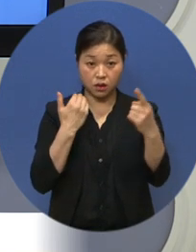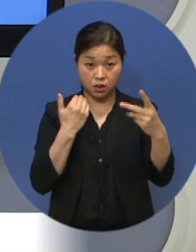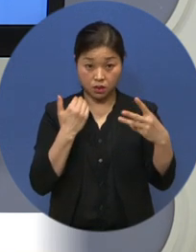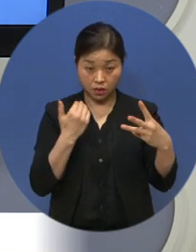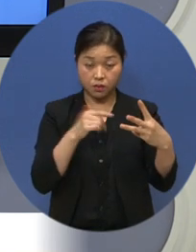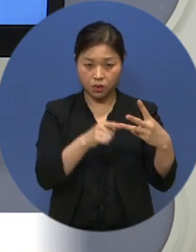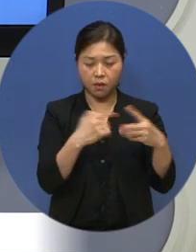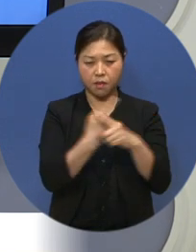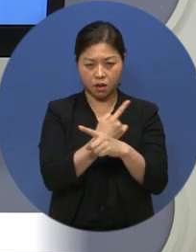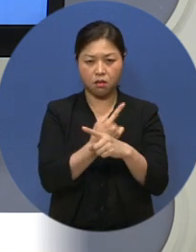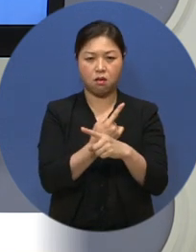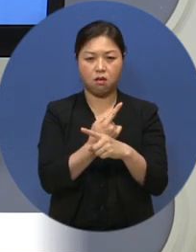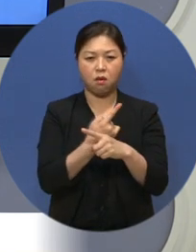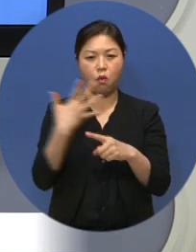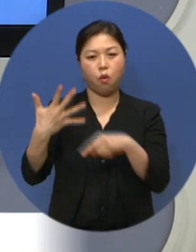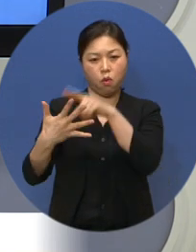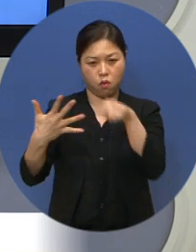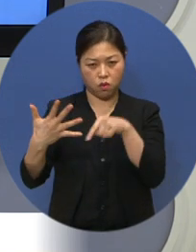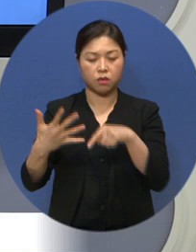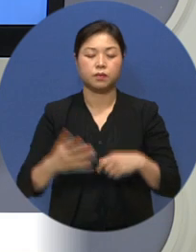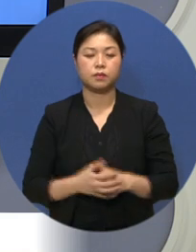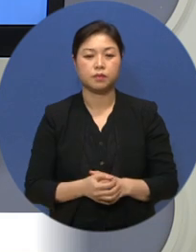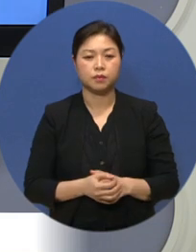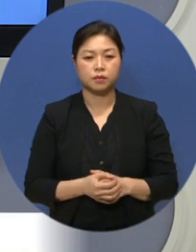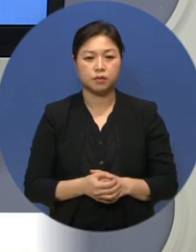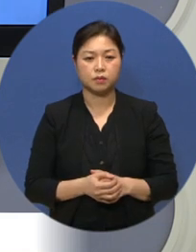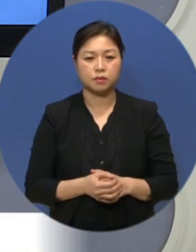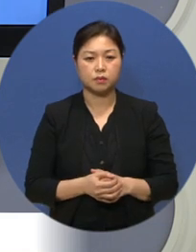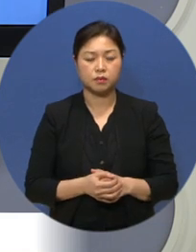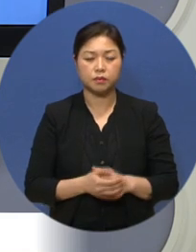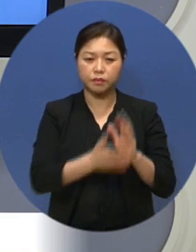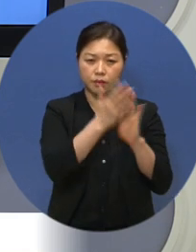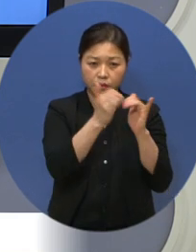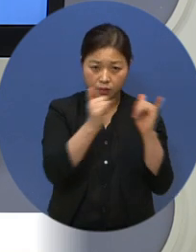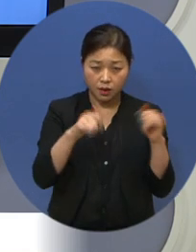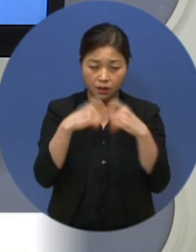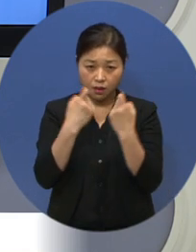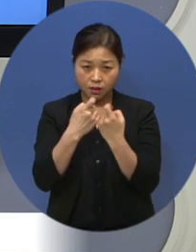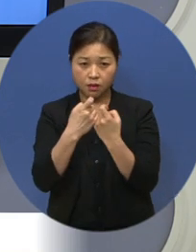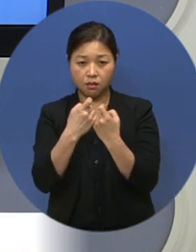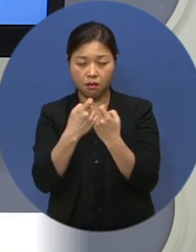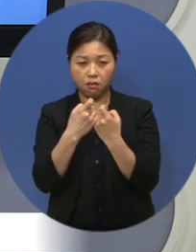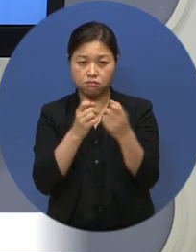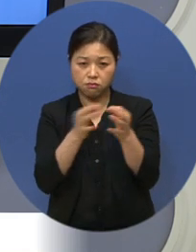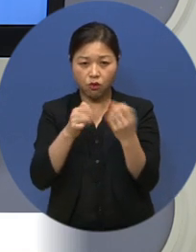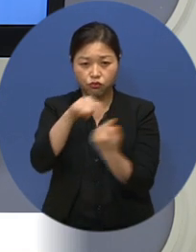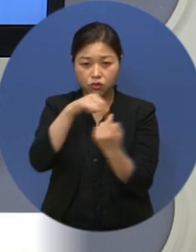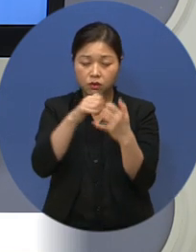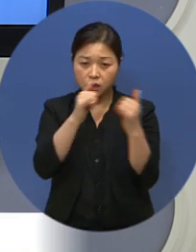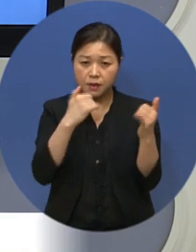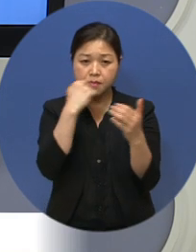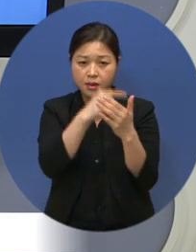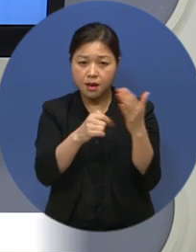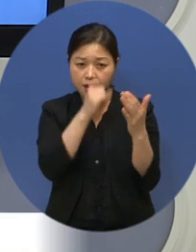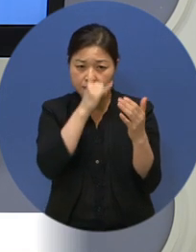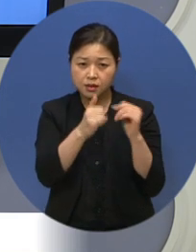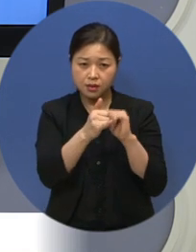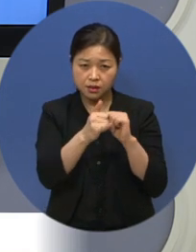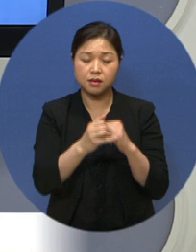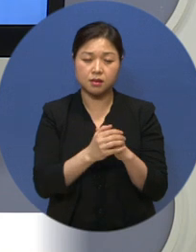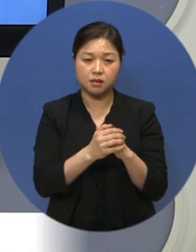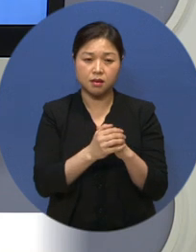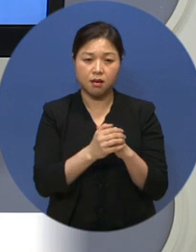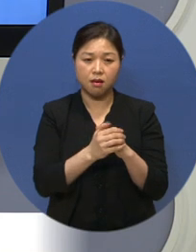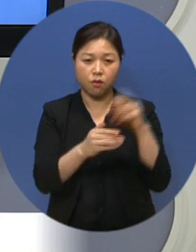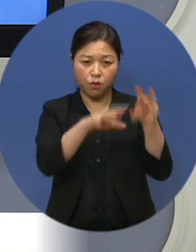5단계로 세분화 됩니다 이를 통해 서민과 자영업자에게 막대한 피해를 주는 각종 시설의